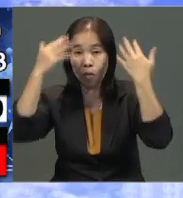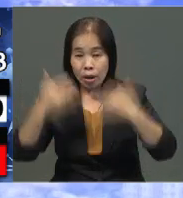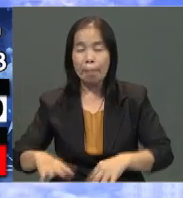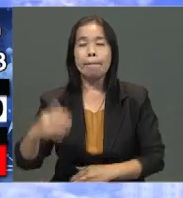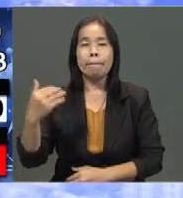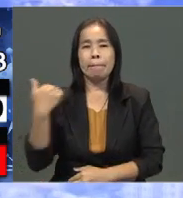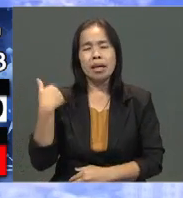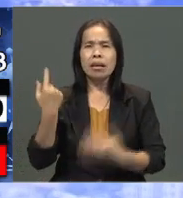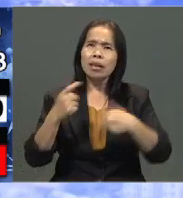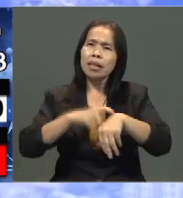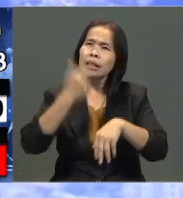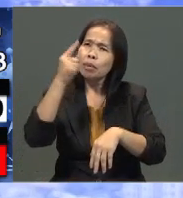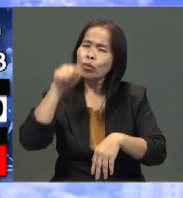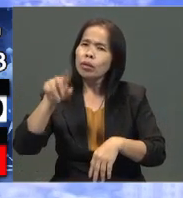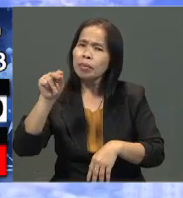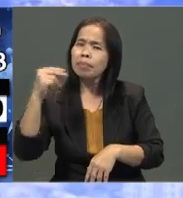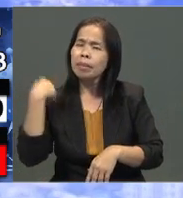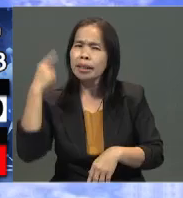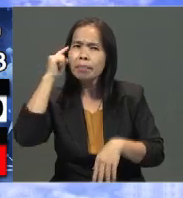นนะครับหลังจากการประชุมเสร็จสิ้นแล้วนะครับหรืออาจจะระหว่างนั้นเนี่ย11:30